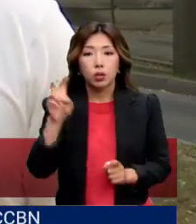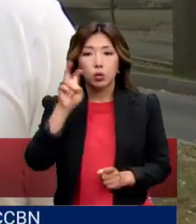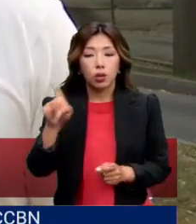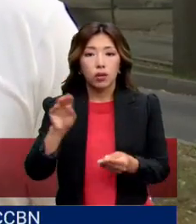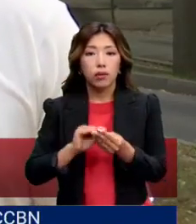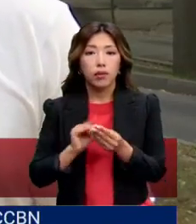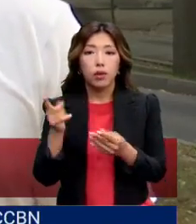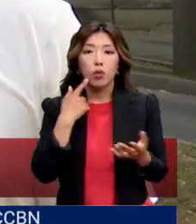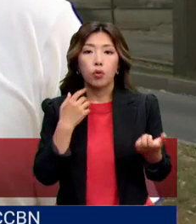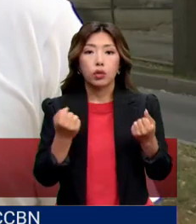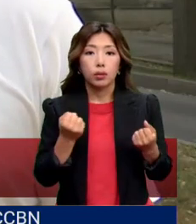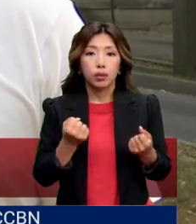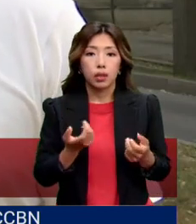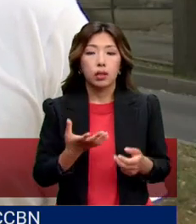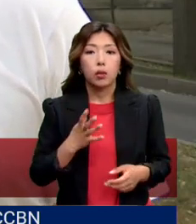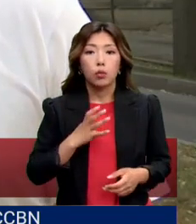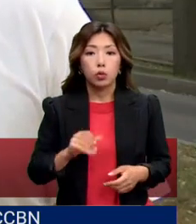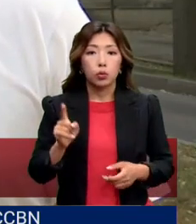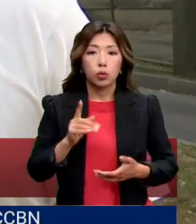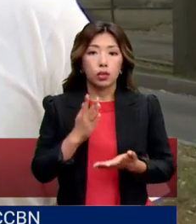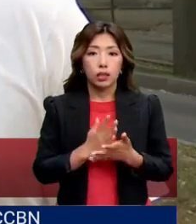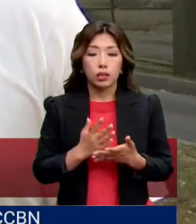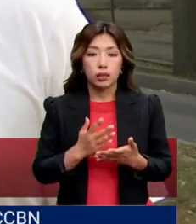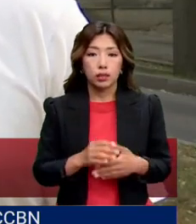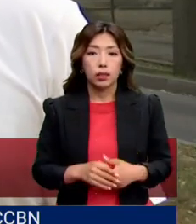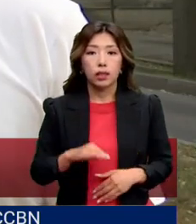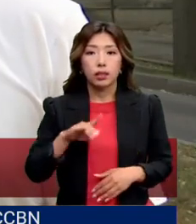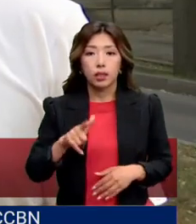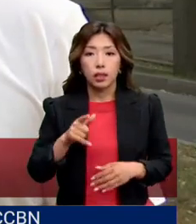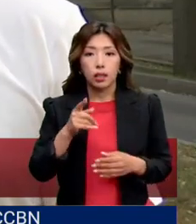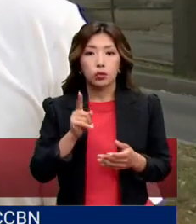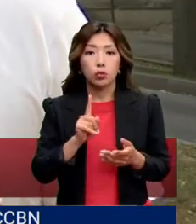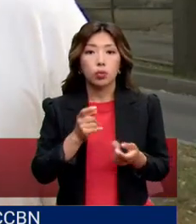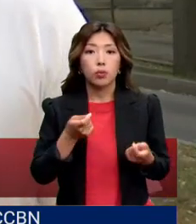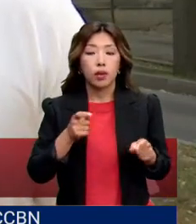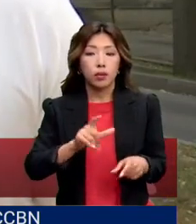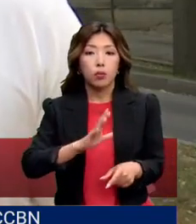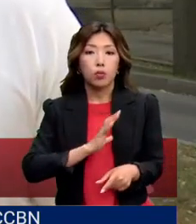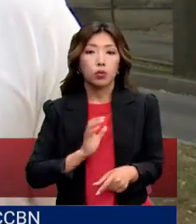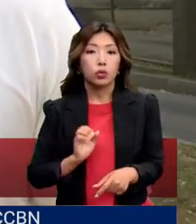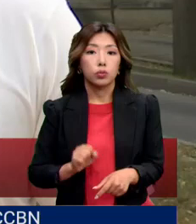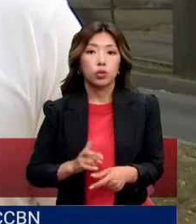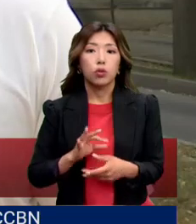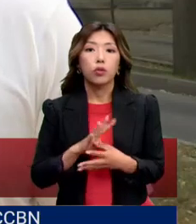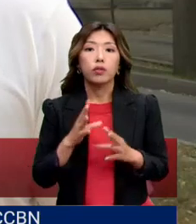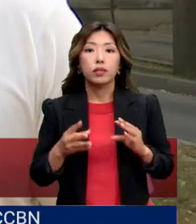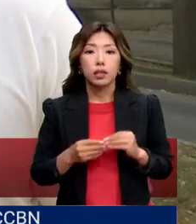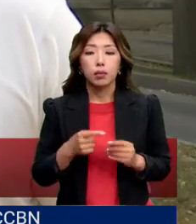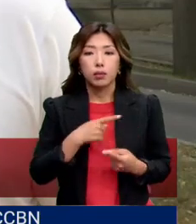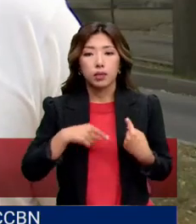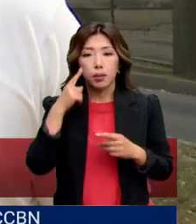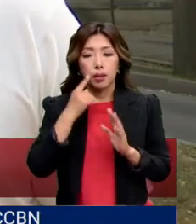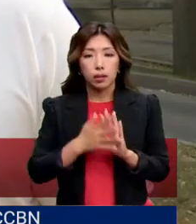нормальная ситуация. Какие-то вещи к нам, может быть, в тенге и повысятся, но в целом и мы все понимаем, что